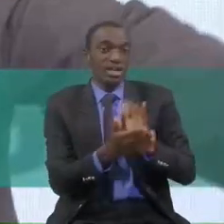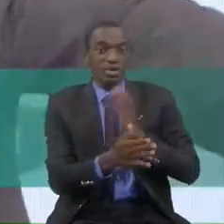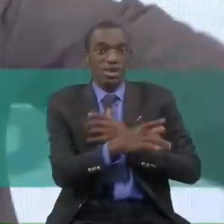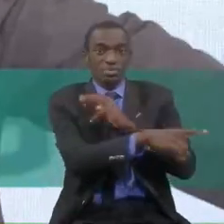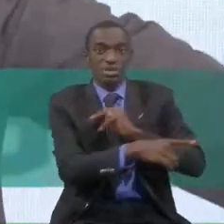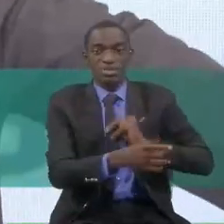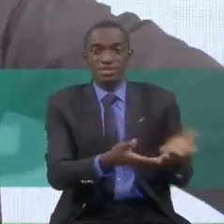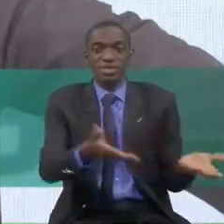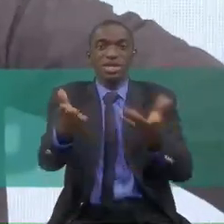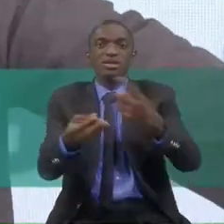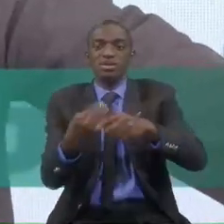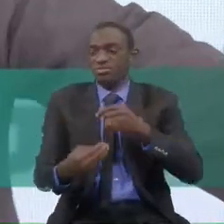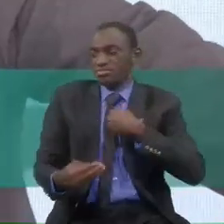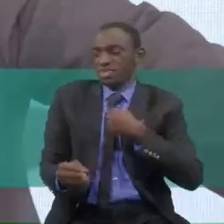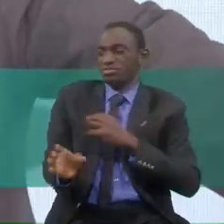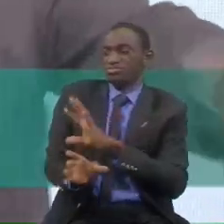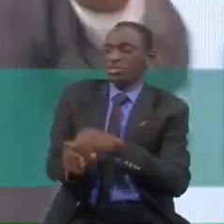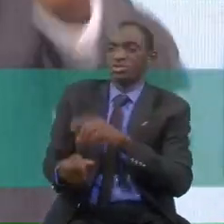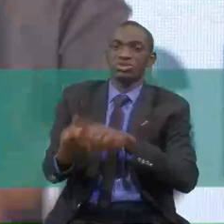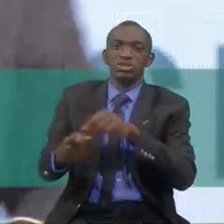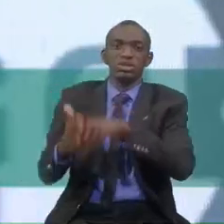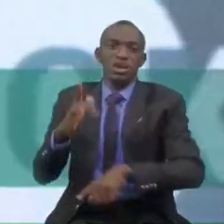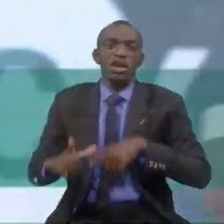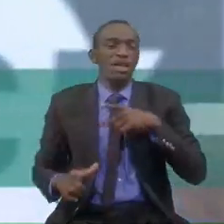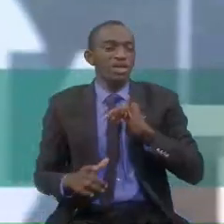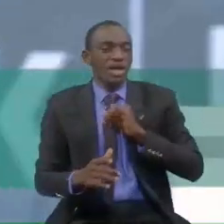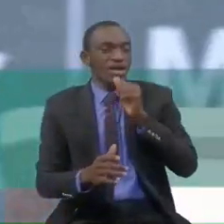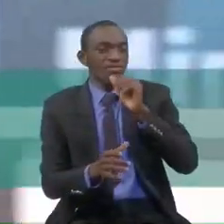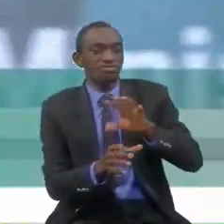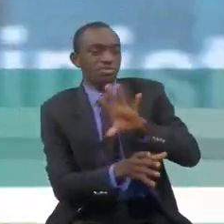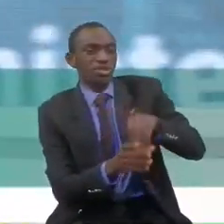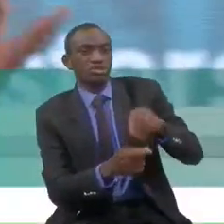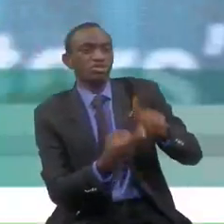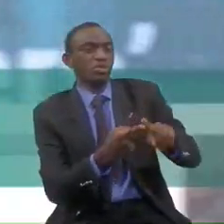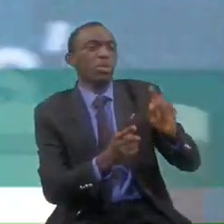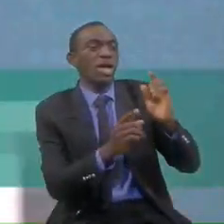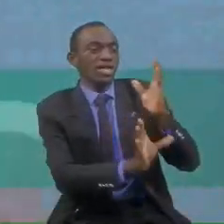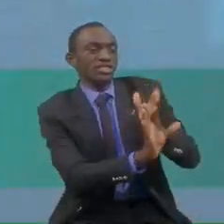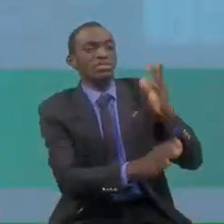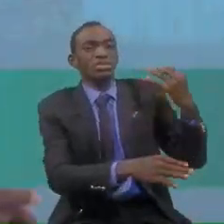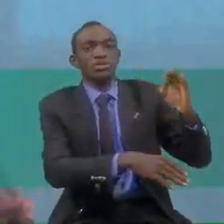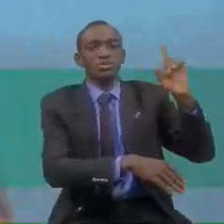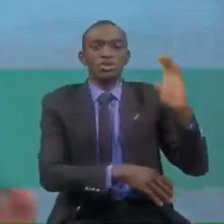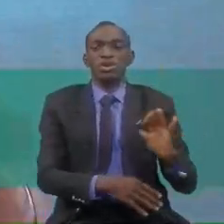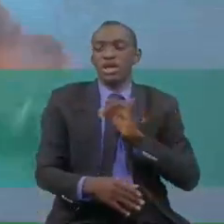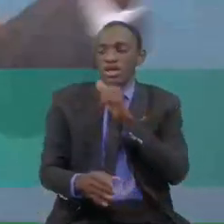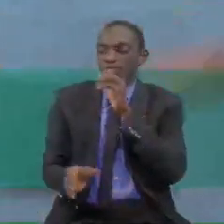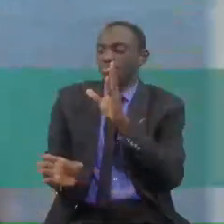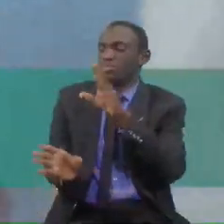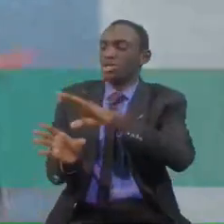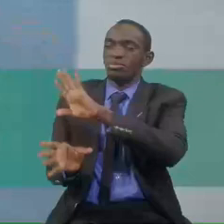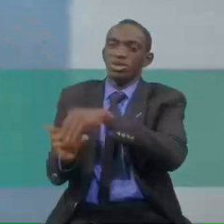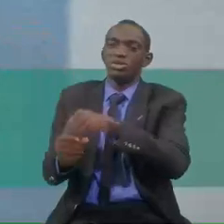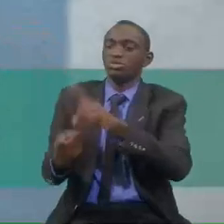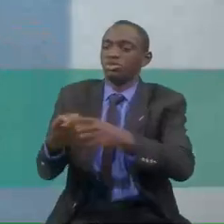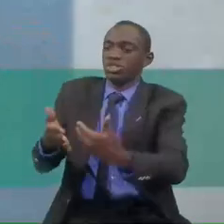membres professent, je vais à la vie profonde, je suis membre de l'église des assemblées de Dieu, je crois à la